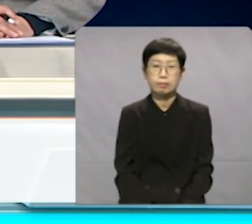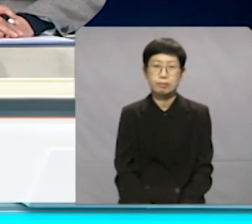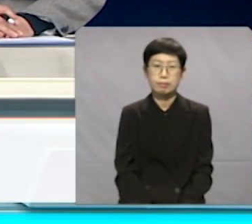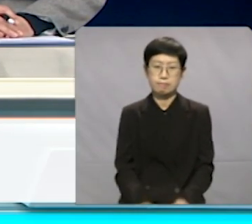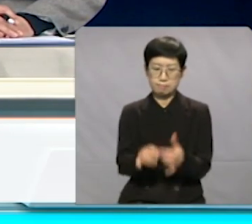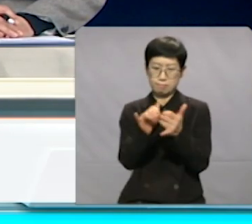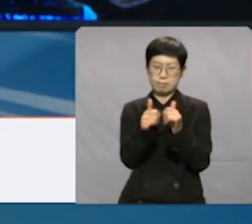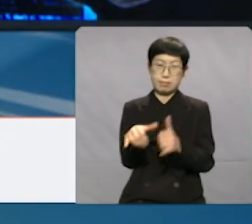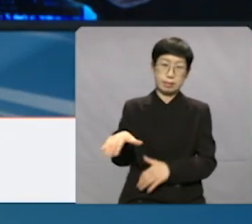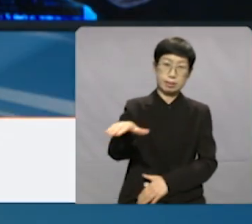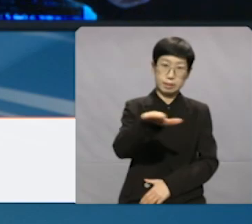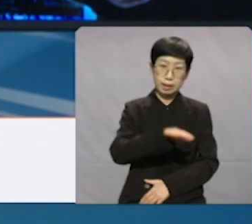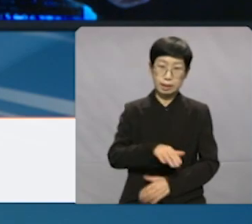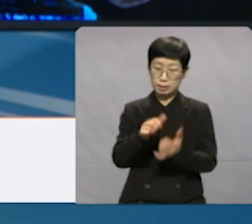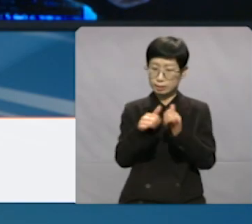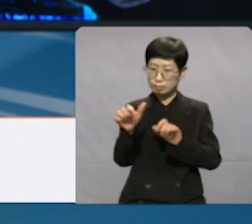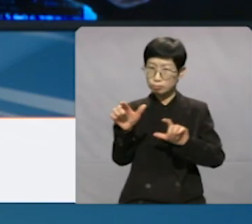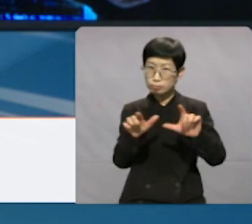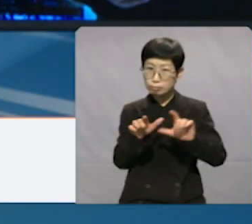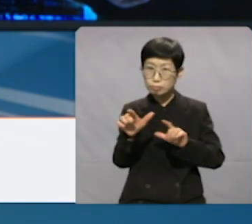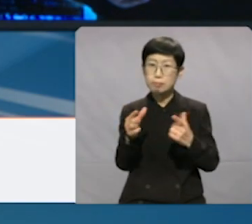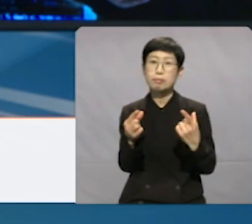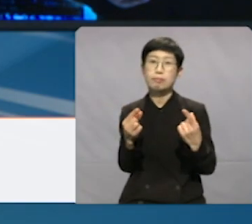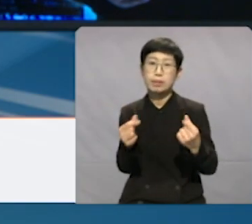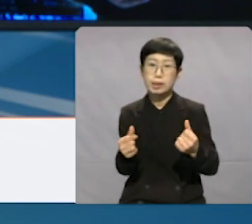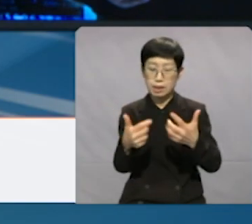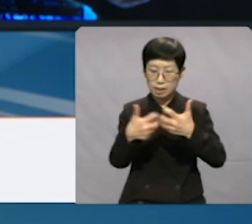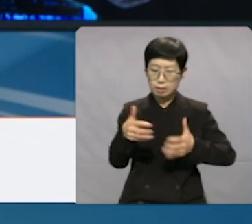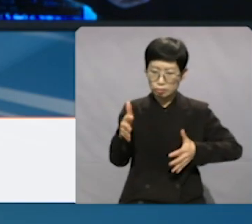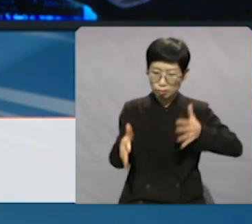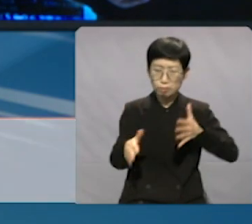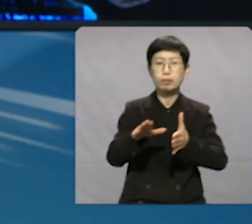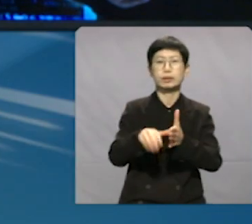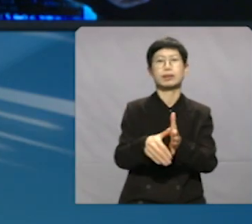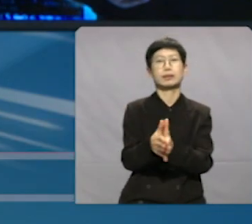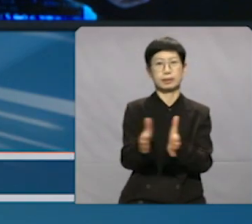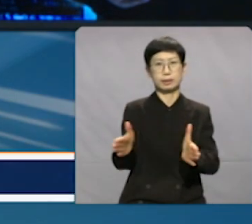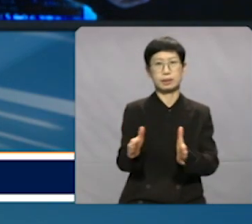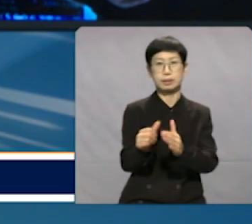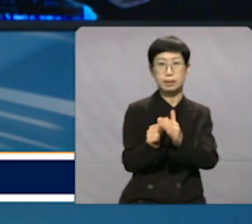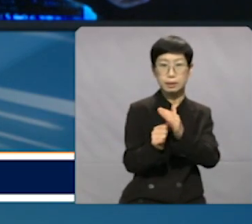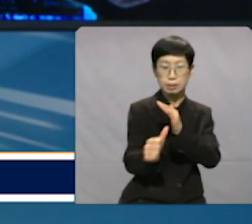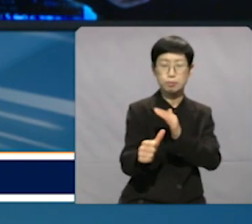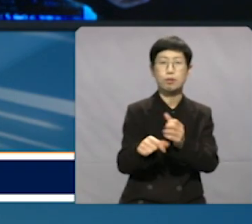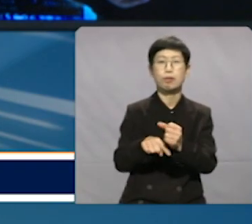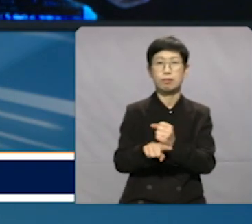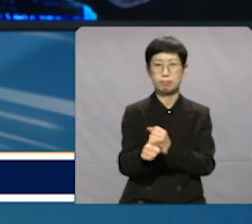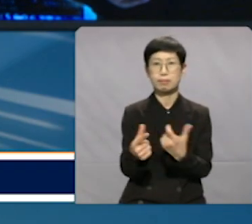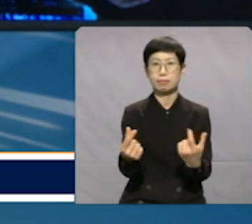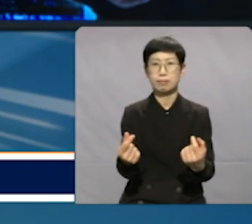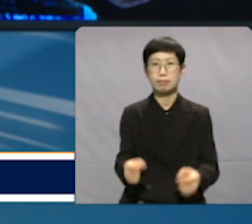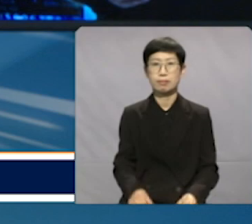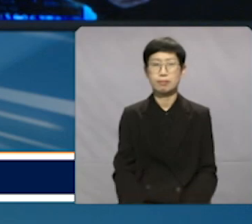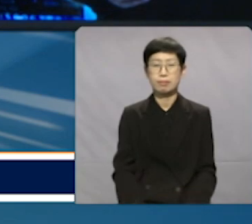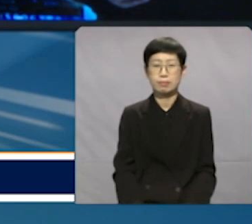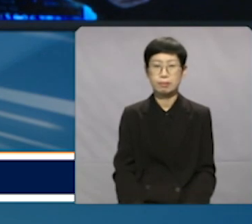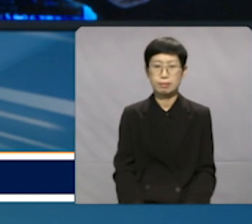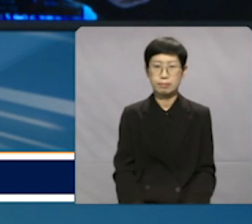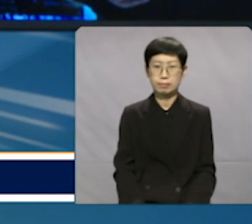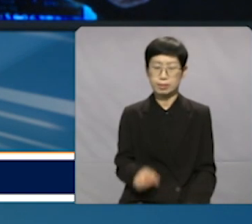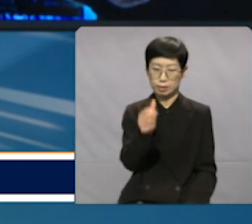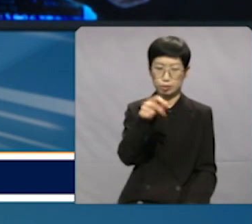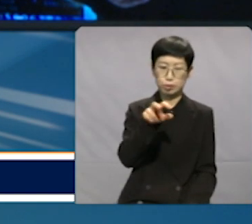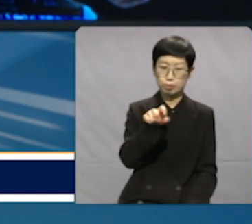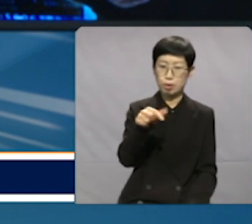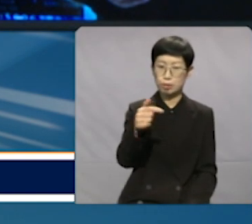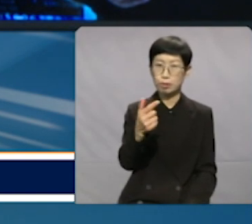인류는 이제 휴머노이드 로봇 시대로 접어들었다. 네. 그런 거 어떤 상징적인 의미를 담고 있다라고 얘기할 수가 있겠죠. 휴머노이드